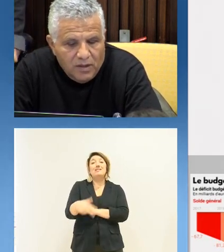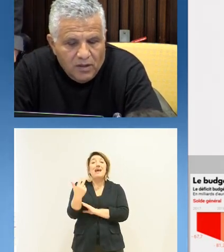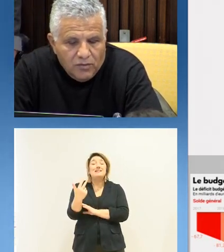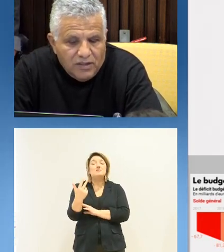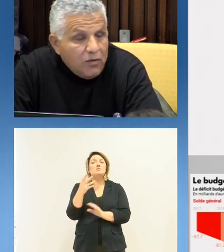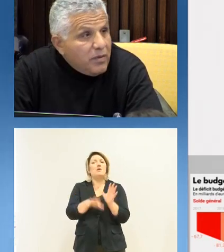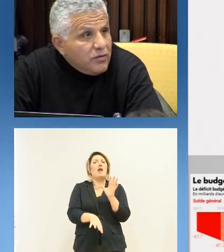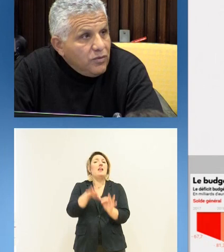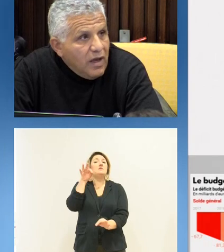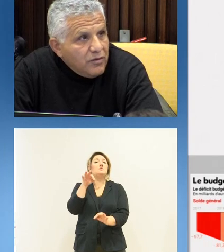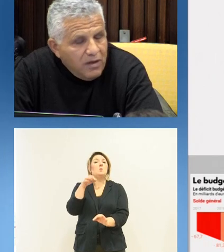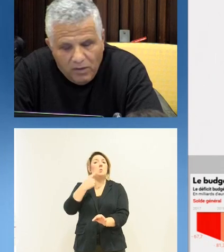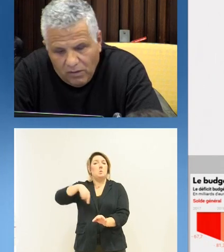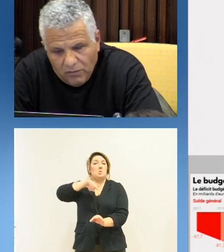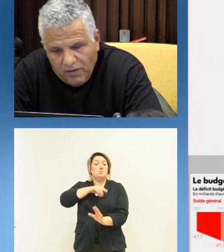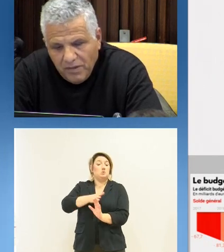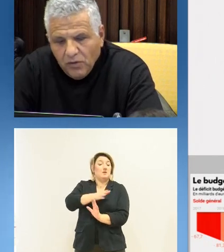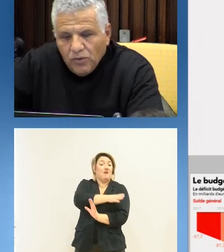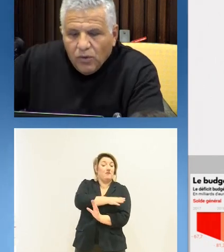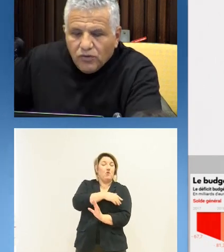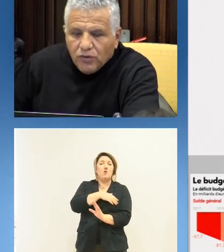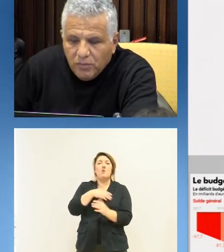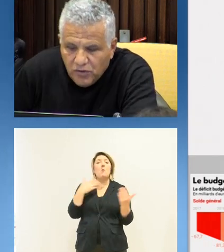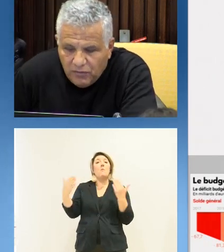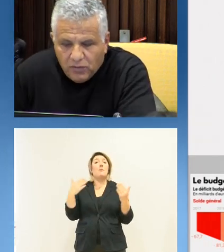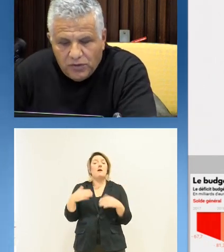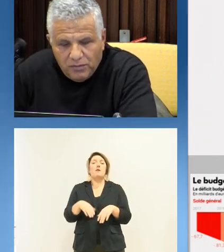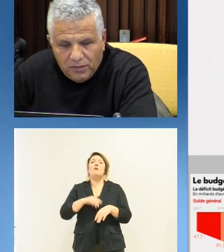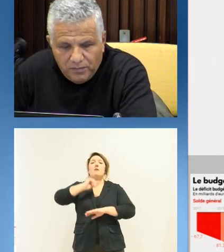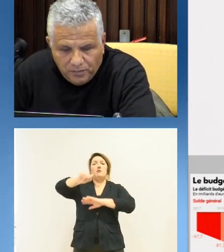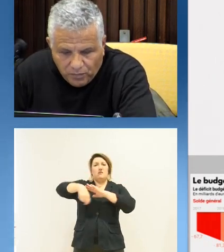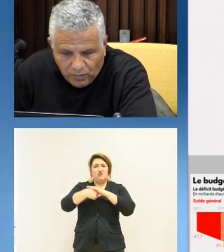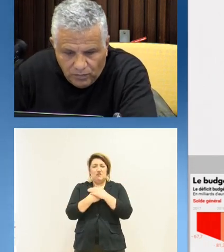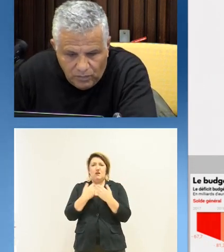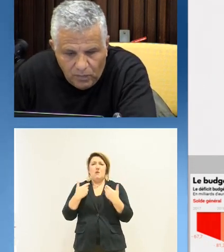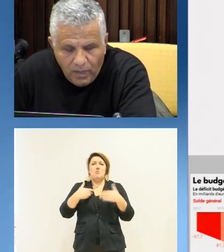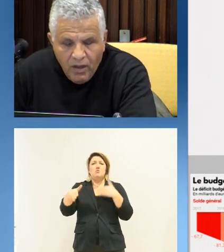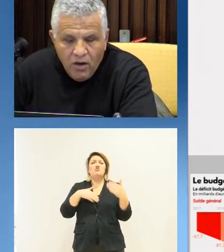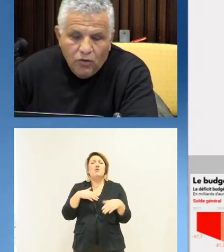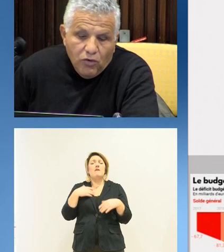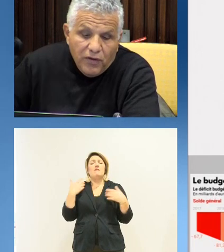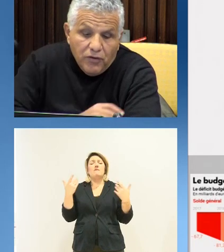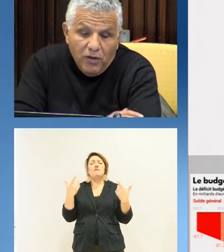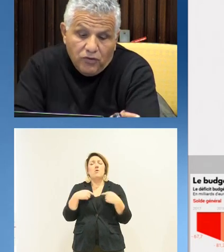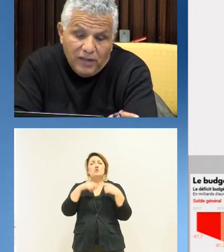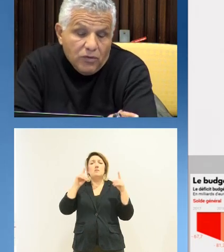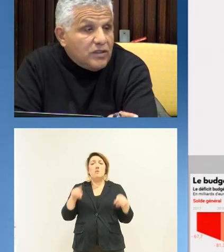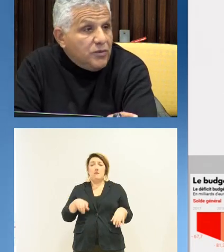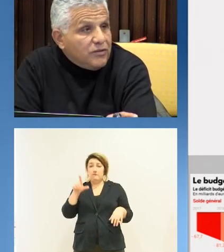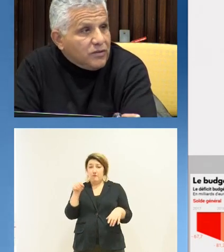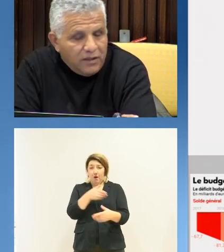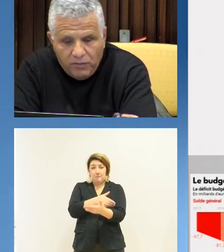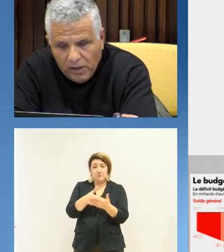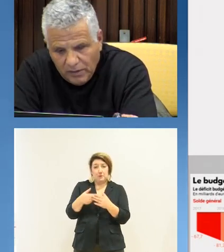nous avons perdus annuellement 20 millions d'euros sur notre budget de fonctionnement le gouvernement souhaite